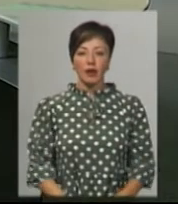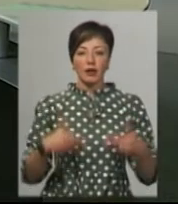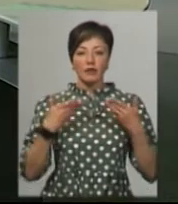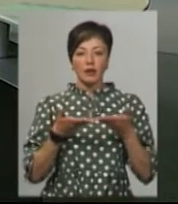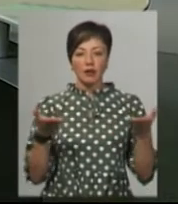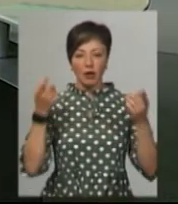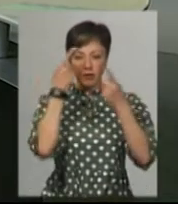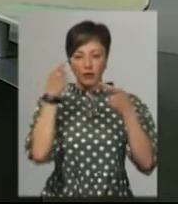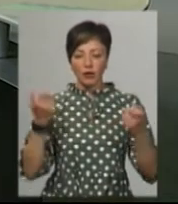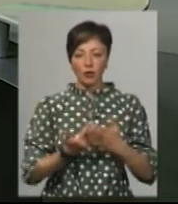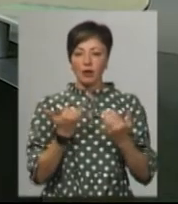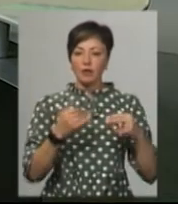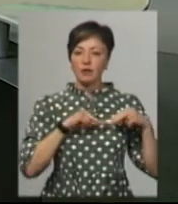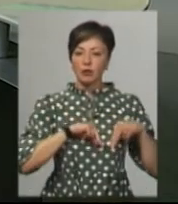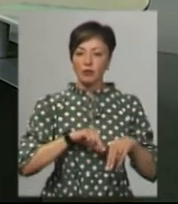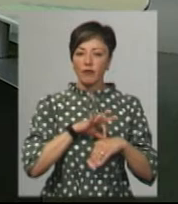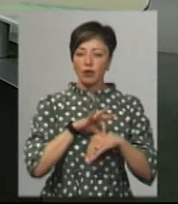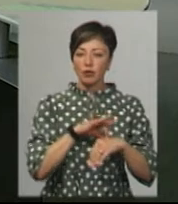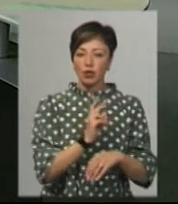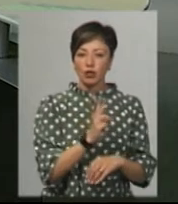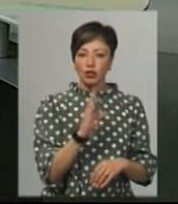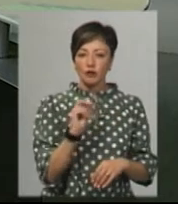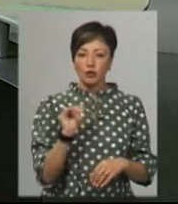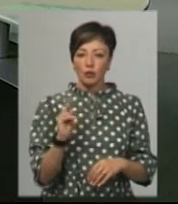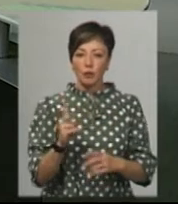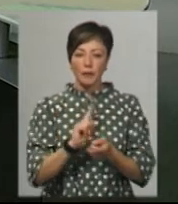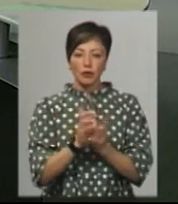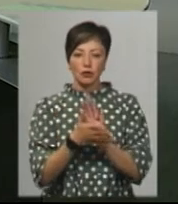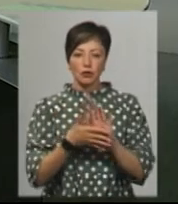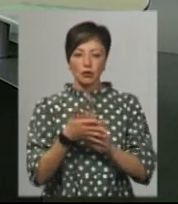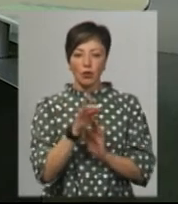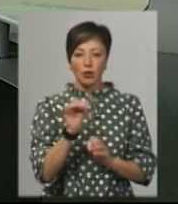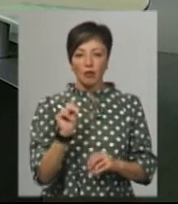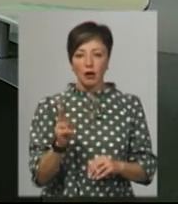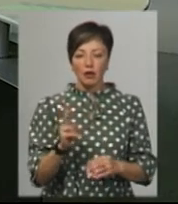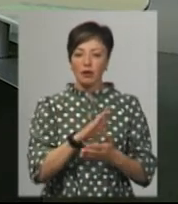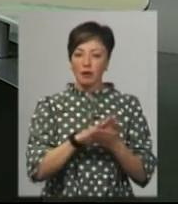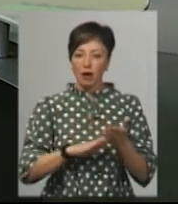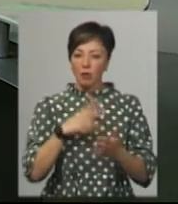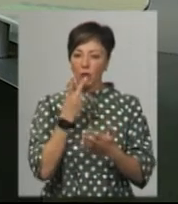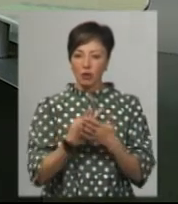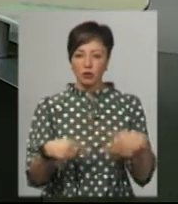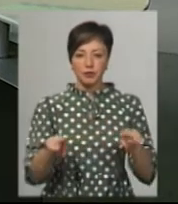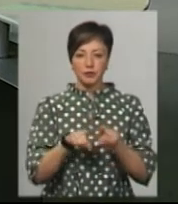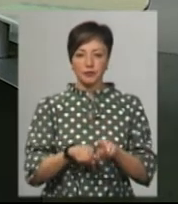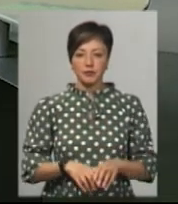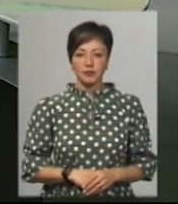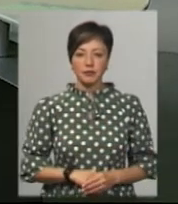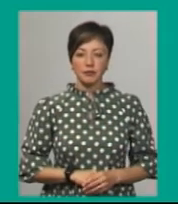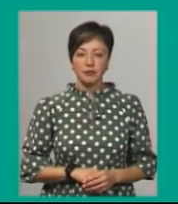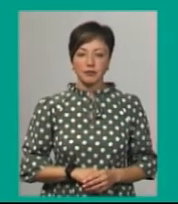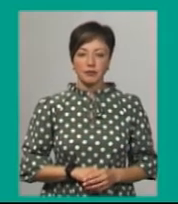Вітаю в ефірі новини. Для вас у студії працює ведуча Катерина Шевчук. На жесту мову перекладає Ольга Рибак. Далі ви побачите.